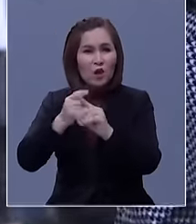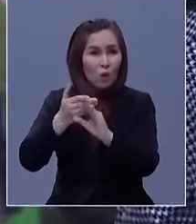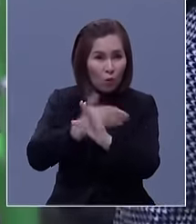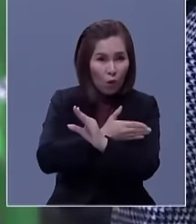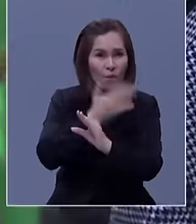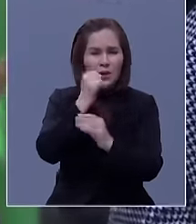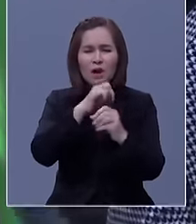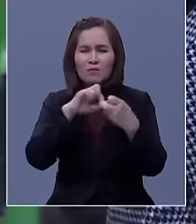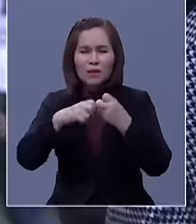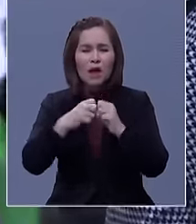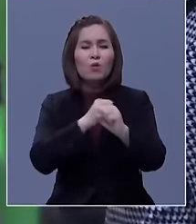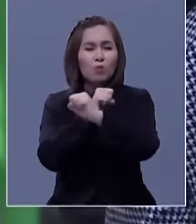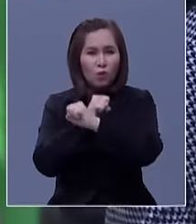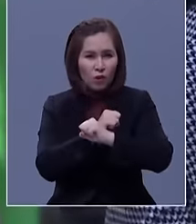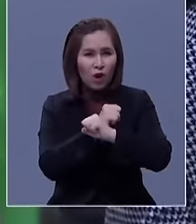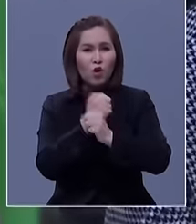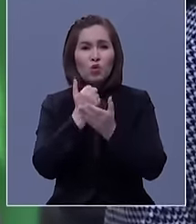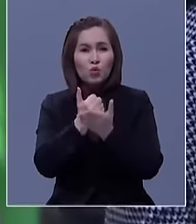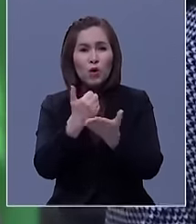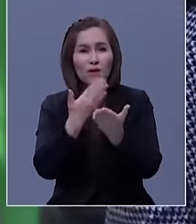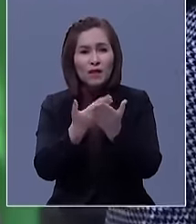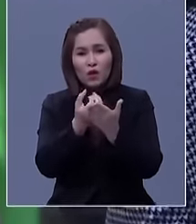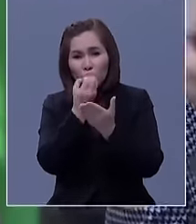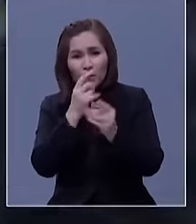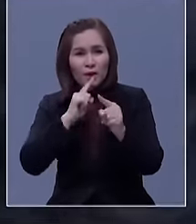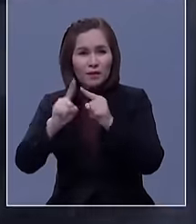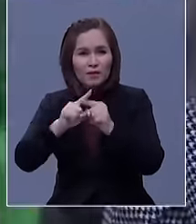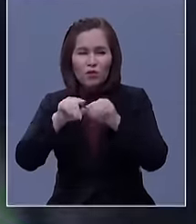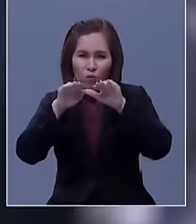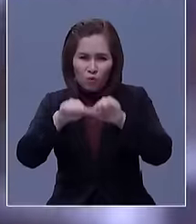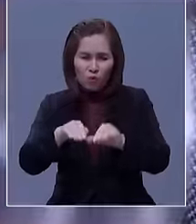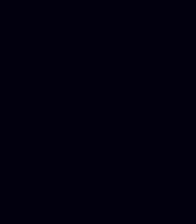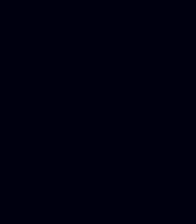การรวมหนี้เพื่อให้ลูกค้ามีภาระดอกเบี้ยที่ลดลง